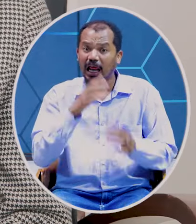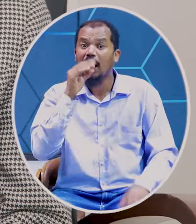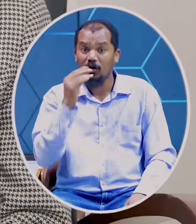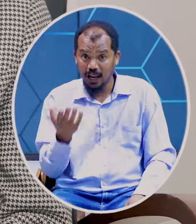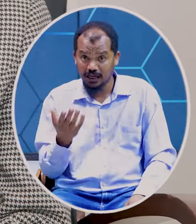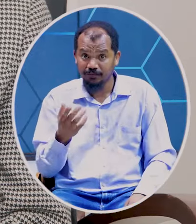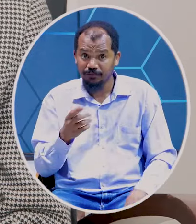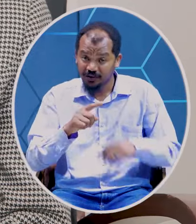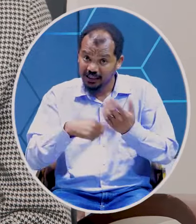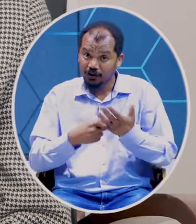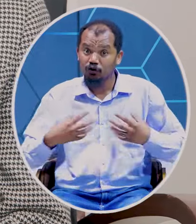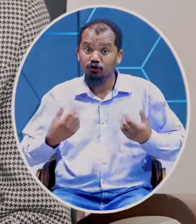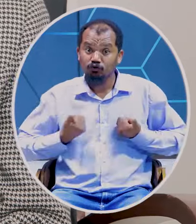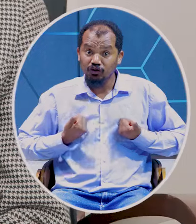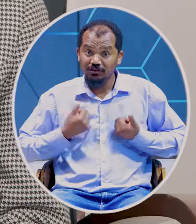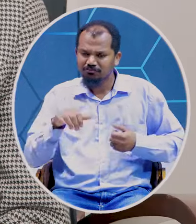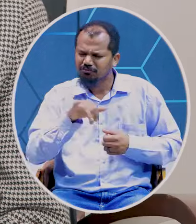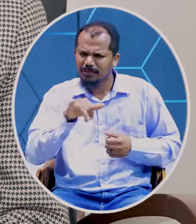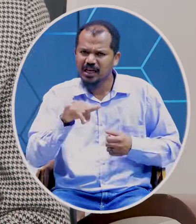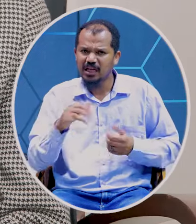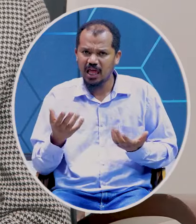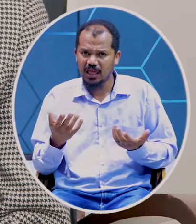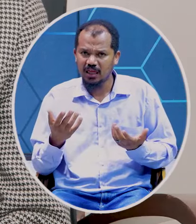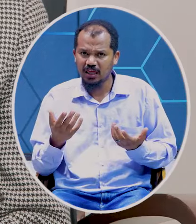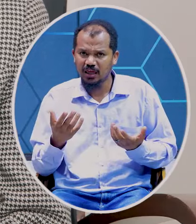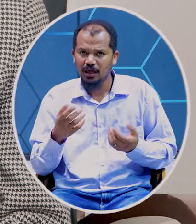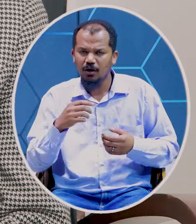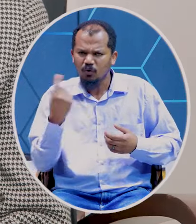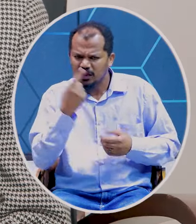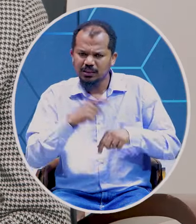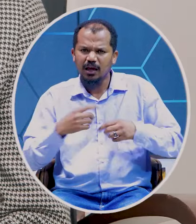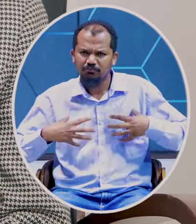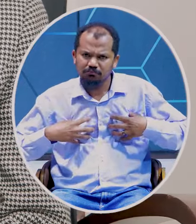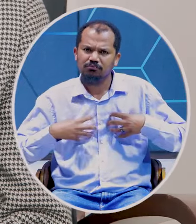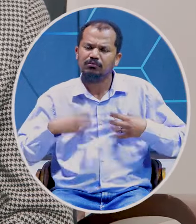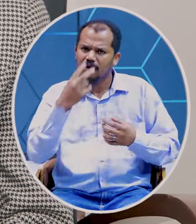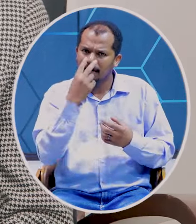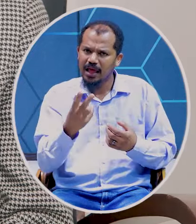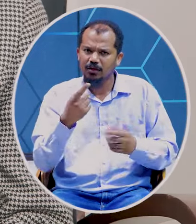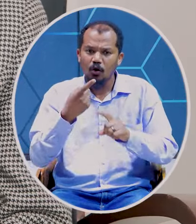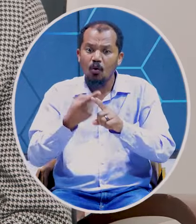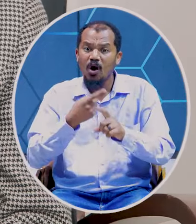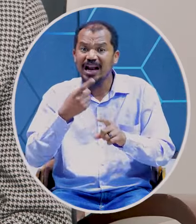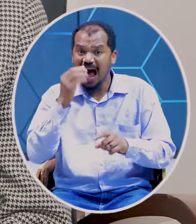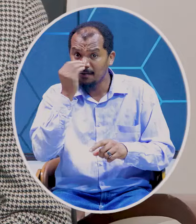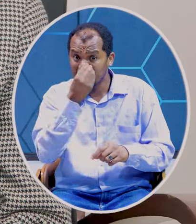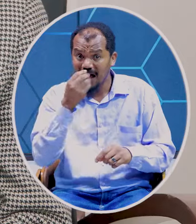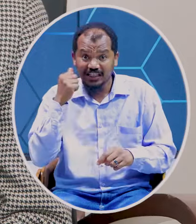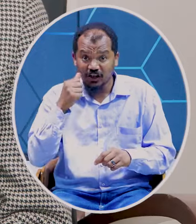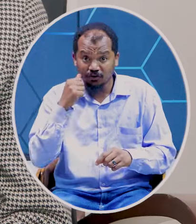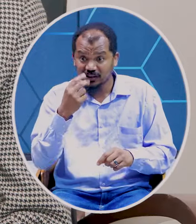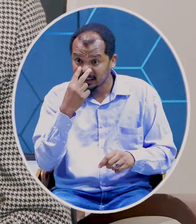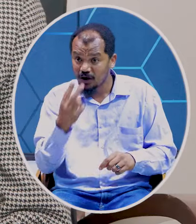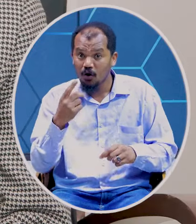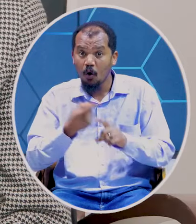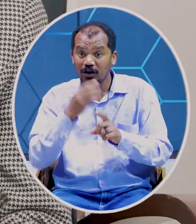እንደዛ እንላለን። ስለዚህ ጡትም ልክ እንደዛው ነው። ቼክ ማድረግ ነው። በተለይ ወር አበባ የሚያዩ ሴቶች ወር